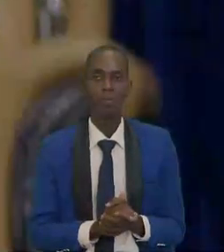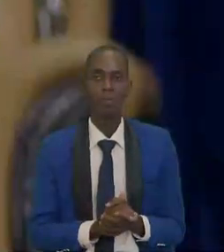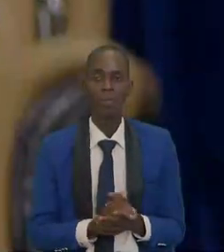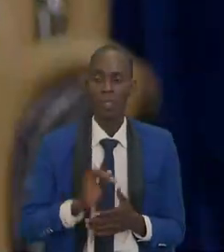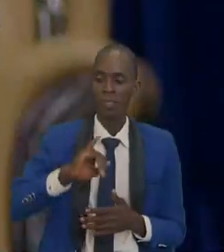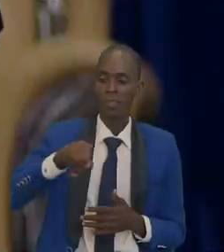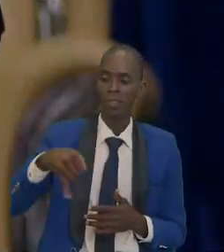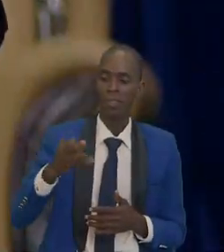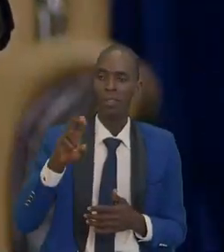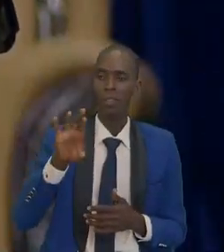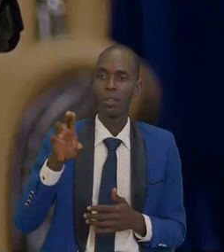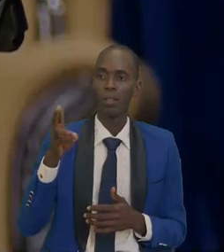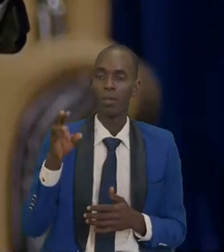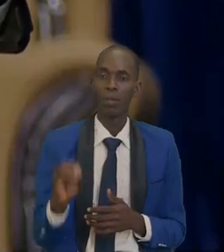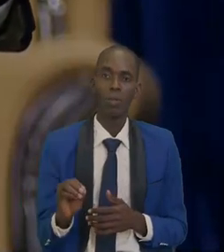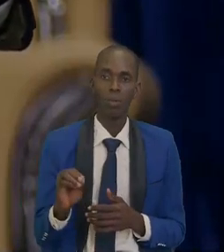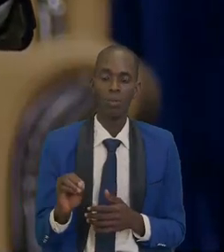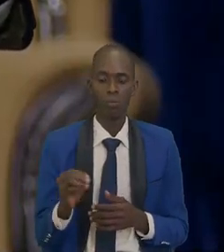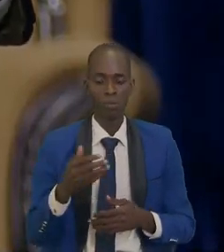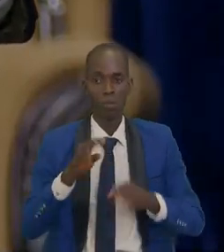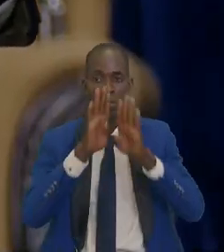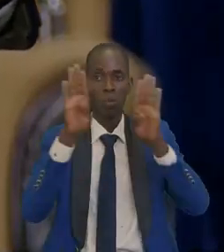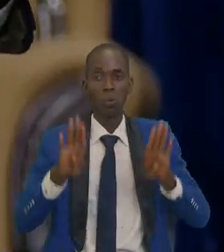Les murailles de Jéricho du passé